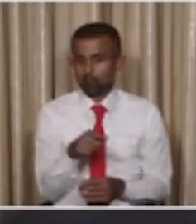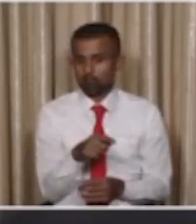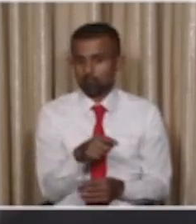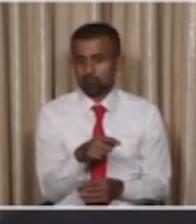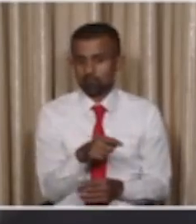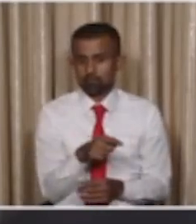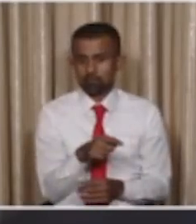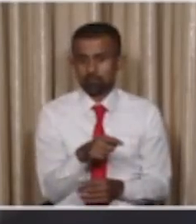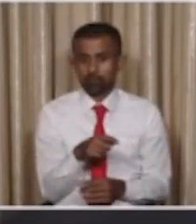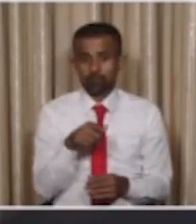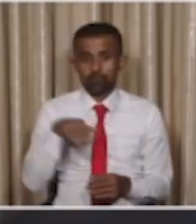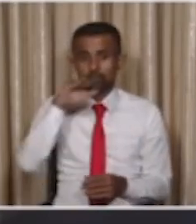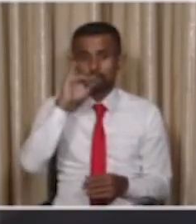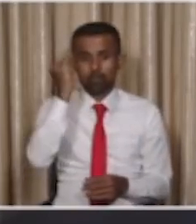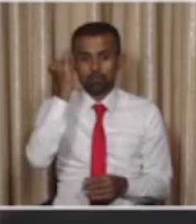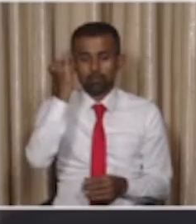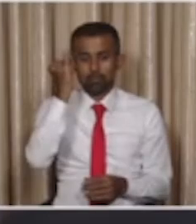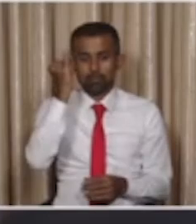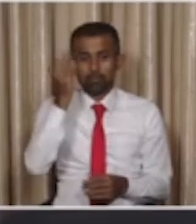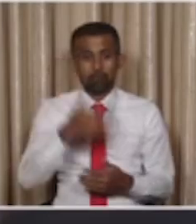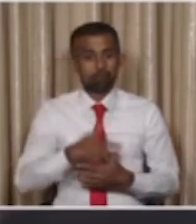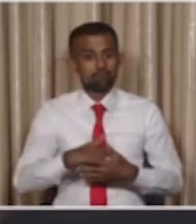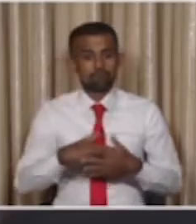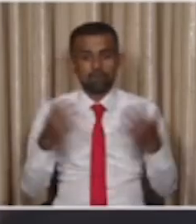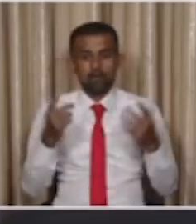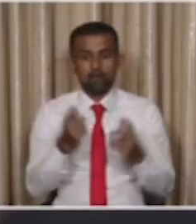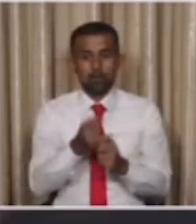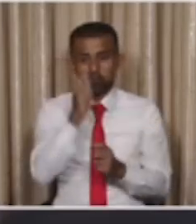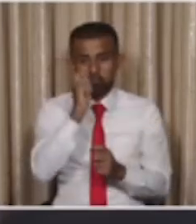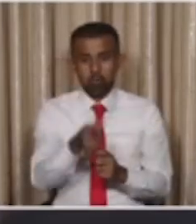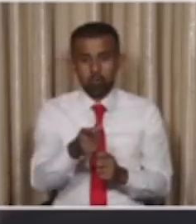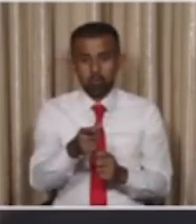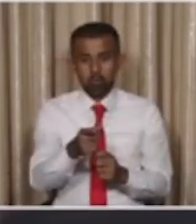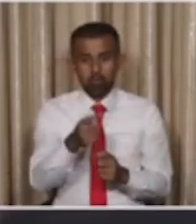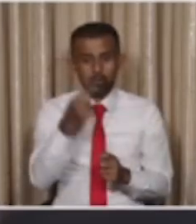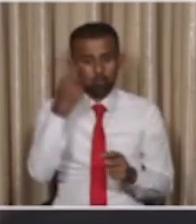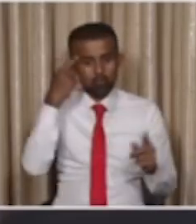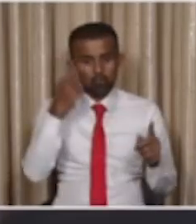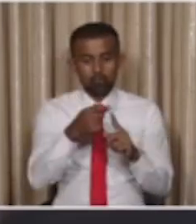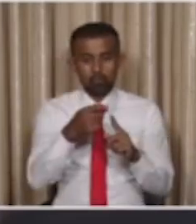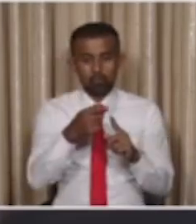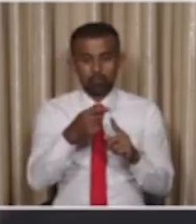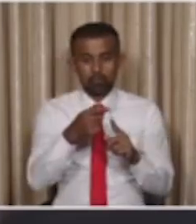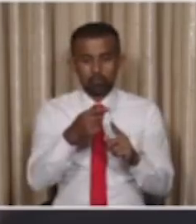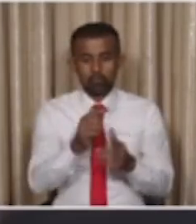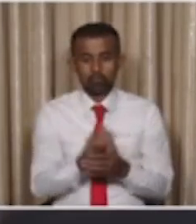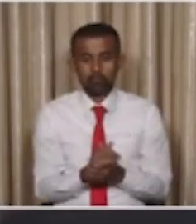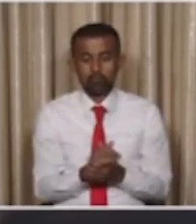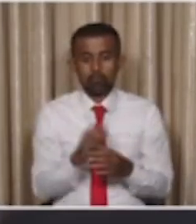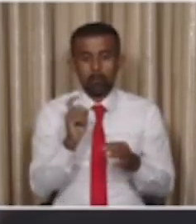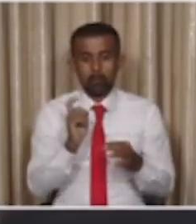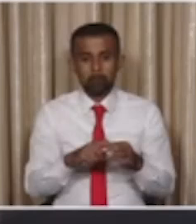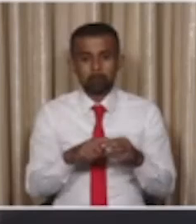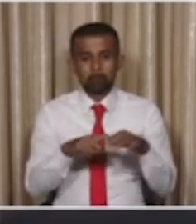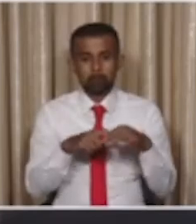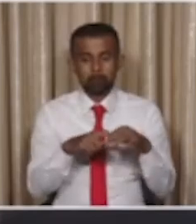මොකද ඉහළ නිලධාරීන්ට ඉතා විශාල පඩියක් ගෙවීම සම්බන්ධයෙන් තියෙන ප්‍රශ්න කිරීම